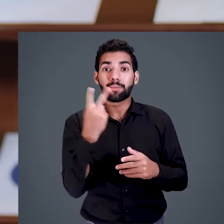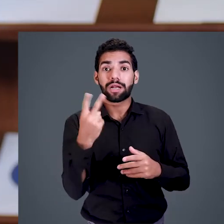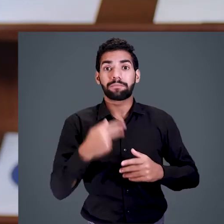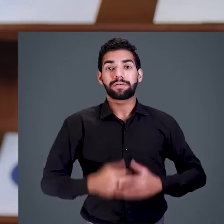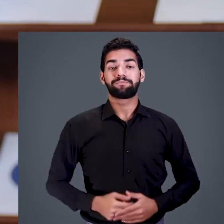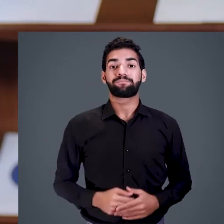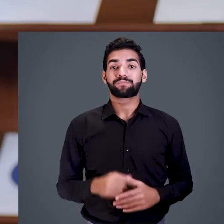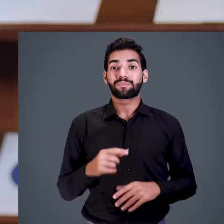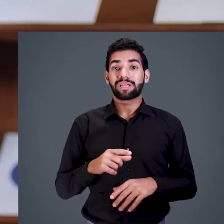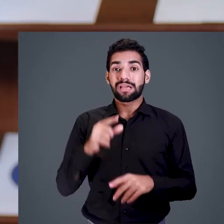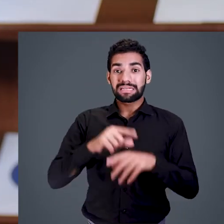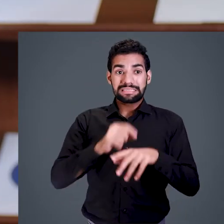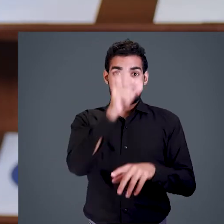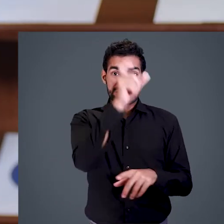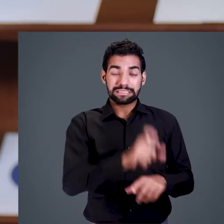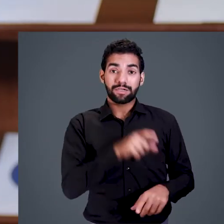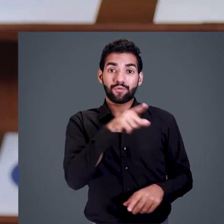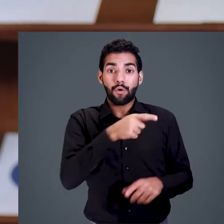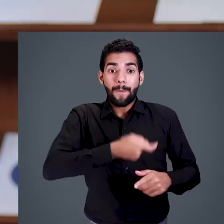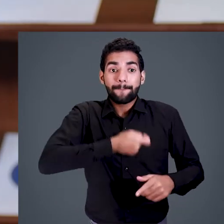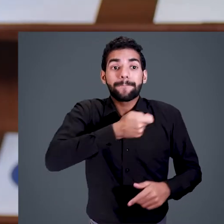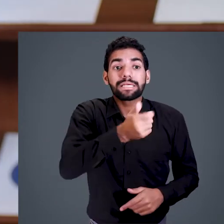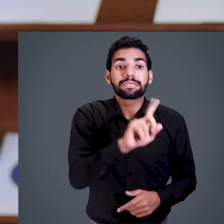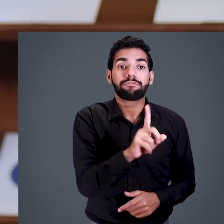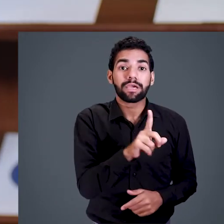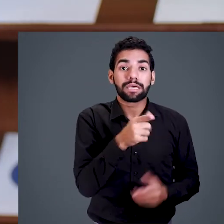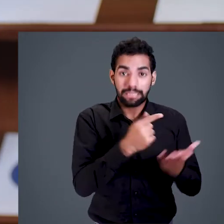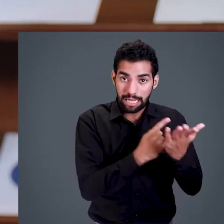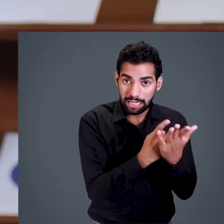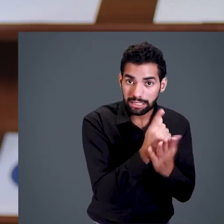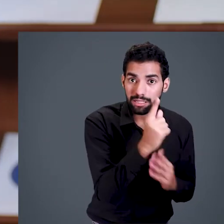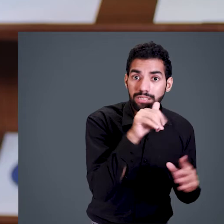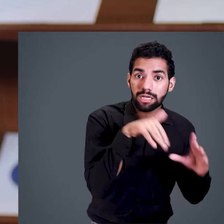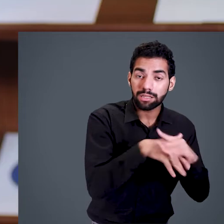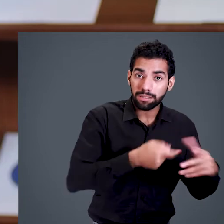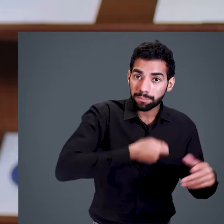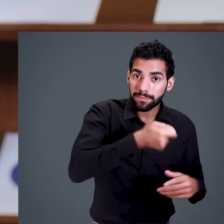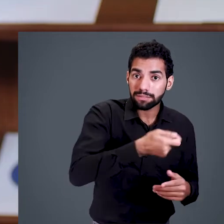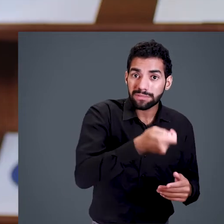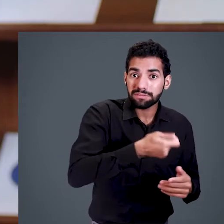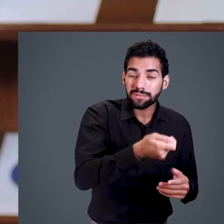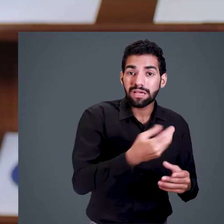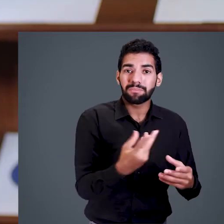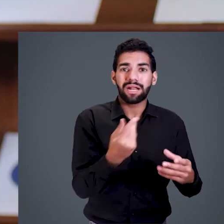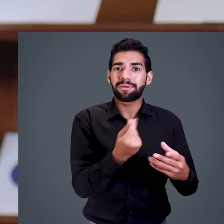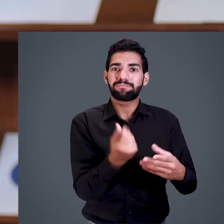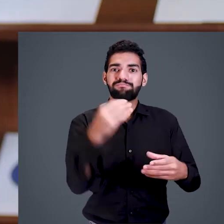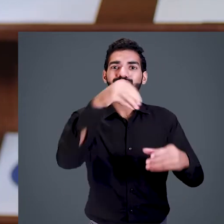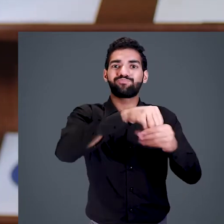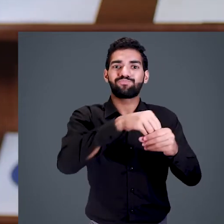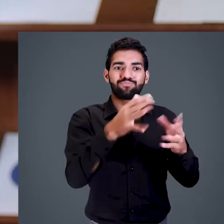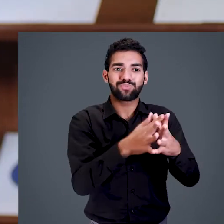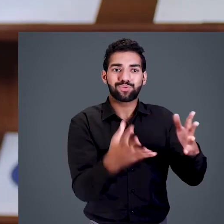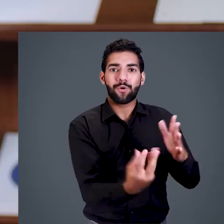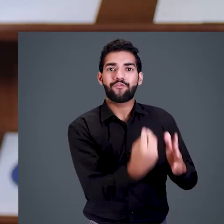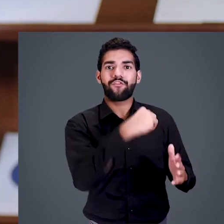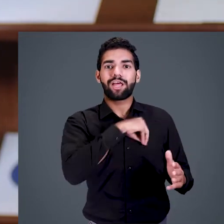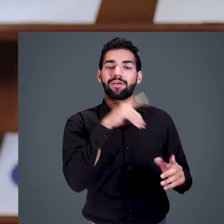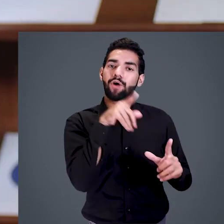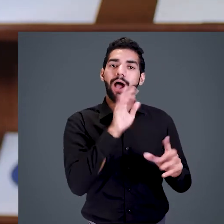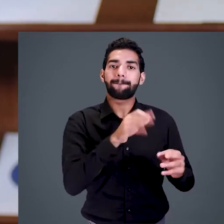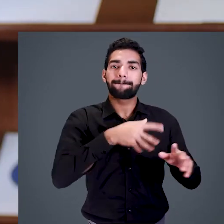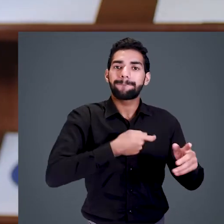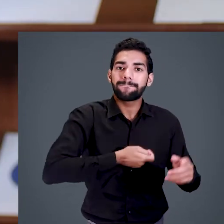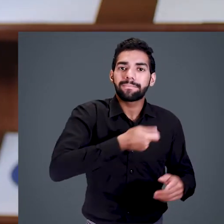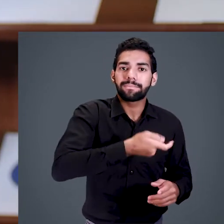کا ہیومن کیپٹل کس میں آپ نے انویسٹ کرنا ہے؟ ایگریکلچر کے اندر اور مینوفیکچرنگ کے اندر. جیسے جیسے آپ